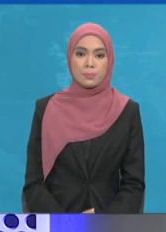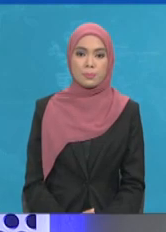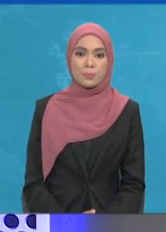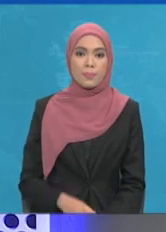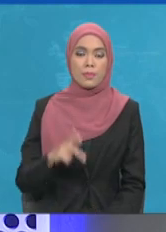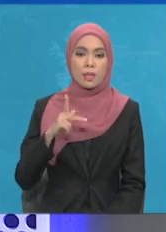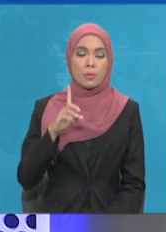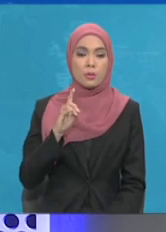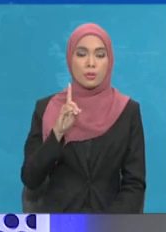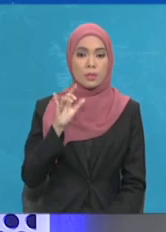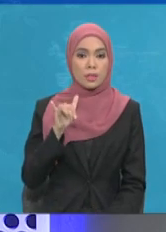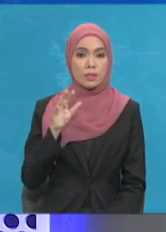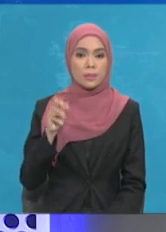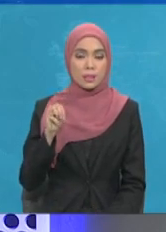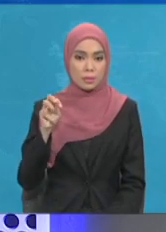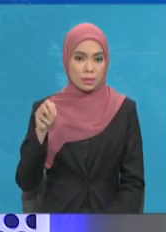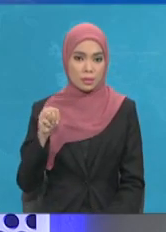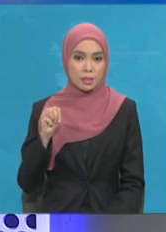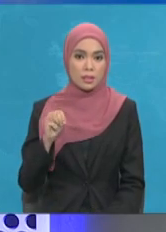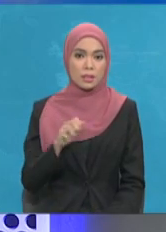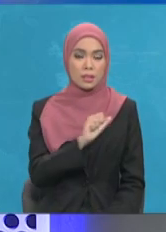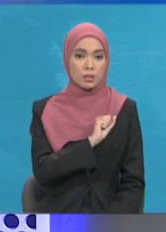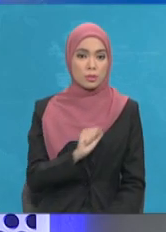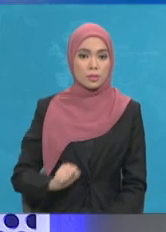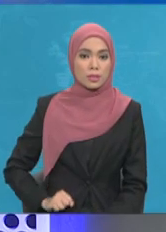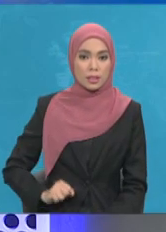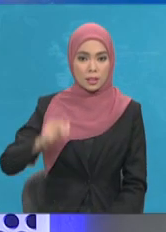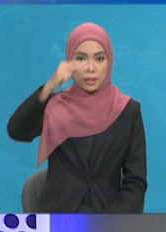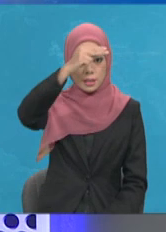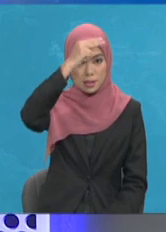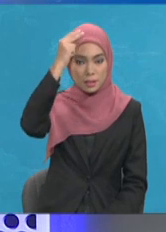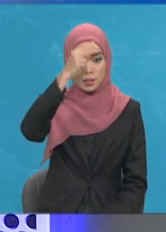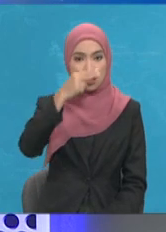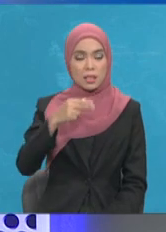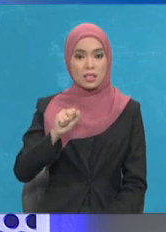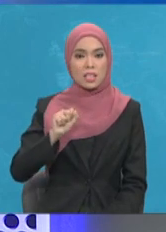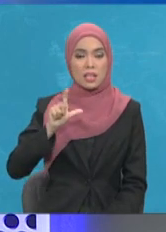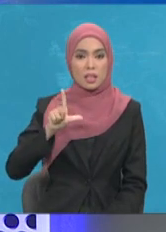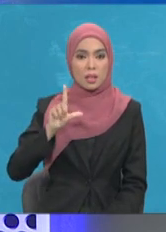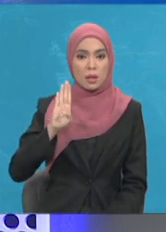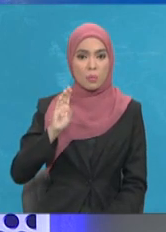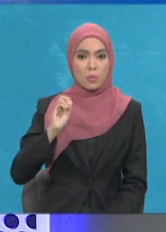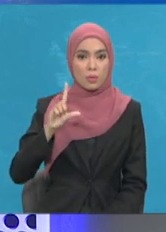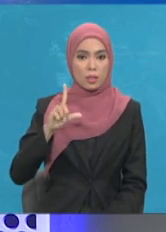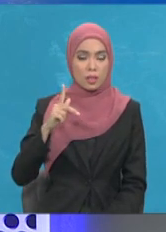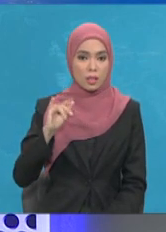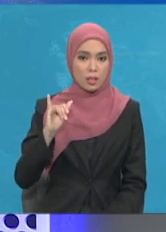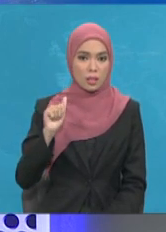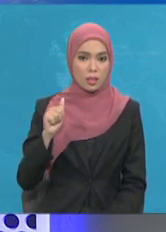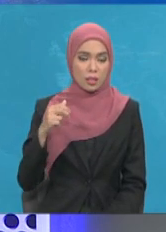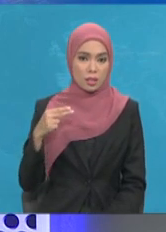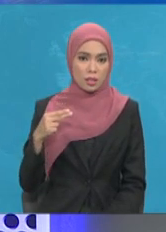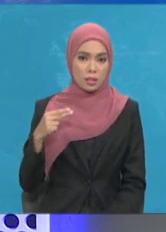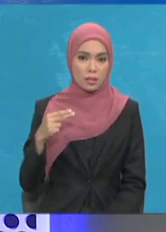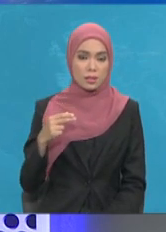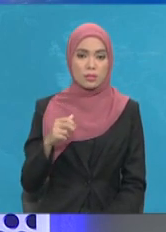ke bawah dulu yang maha Mulia Paduka Sri Baginda Sultan Haji Arsenal buggae almarhum